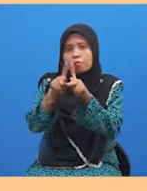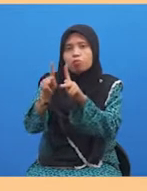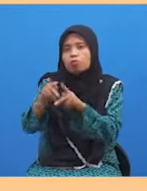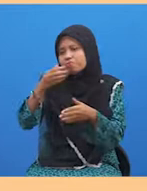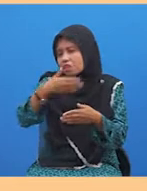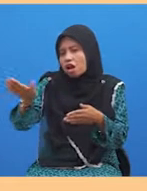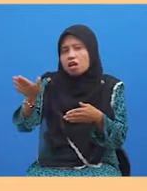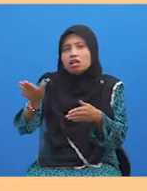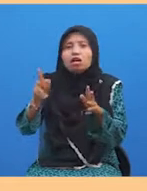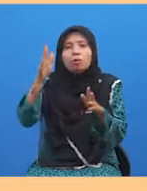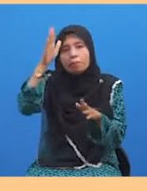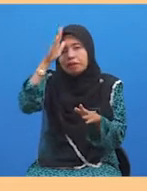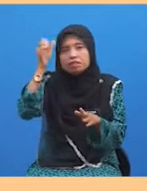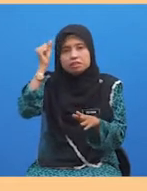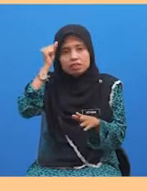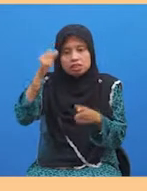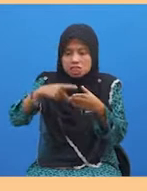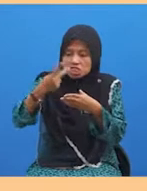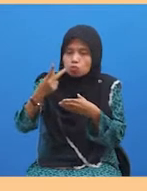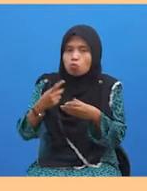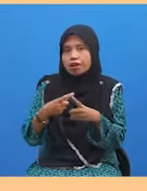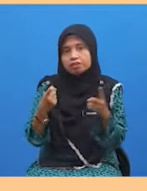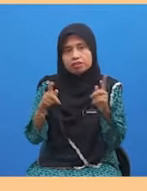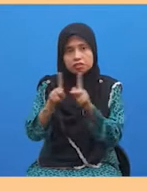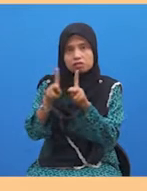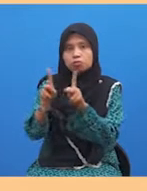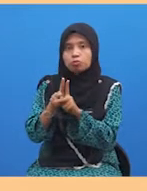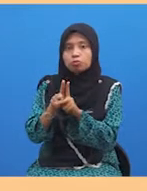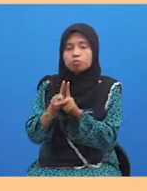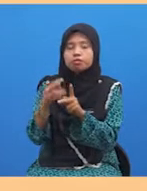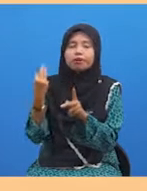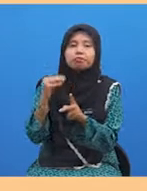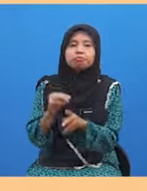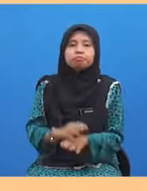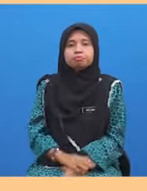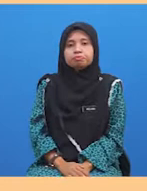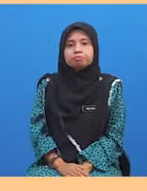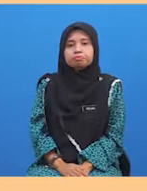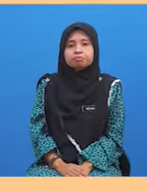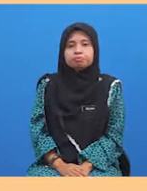kampung menghalau Pak Saidi keluar dari kampung mereka.